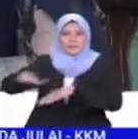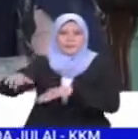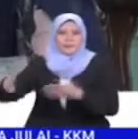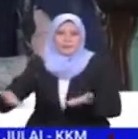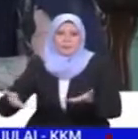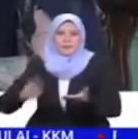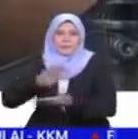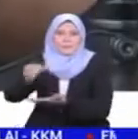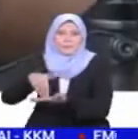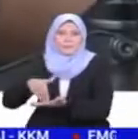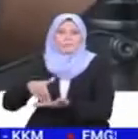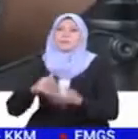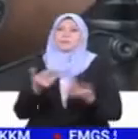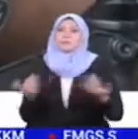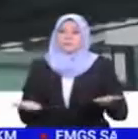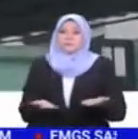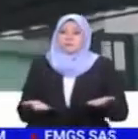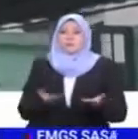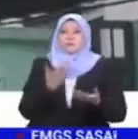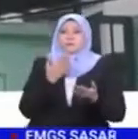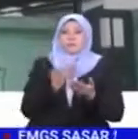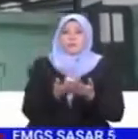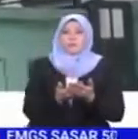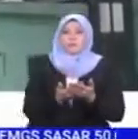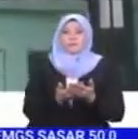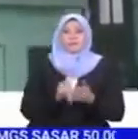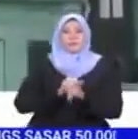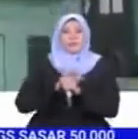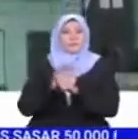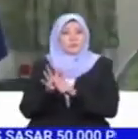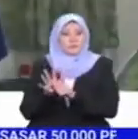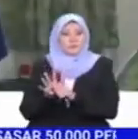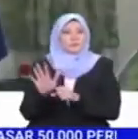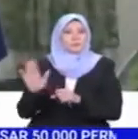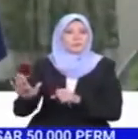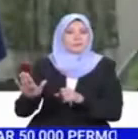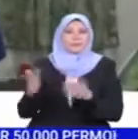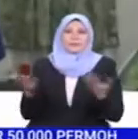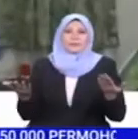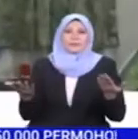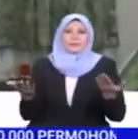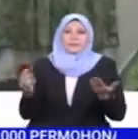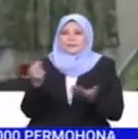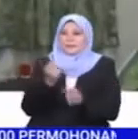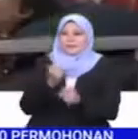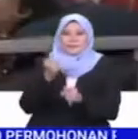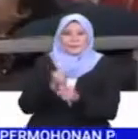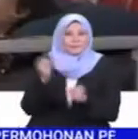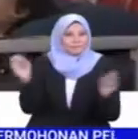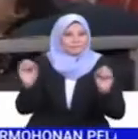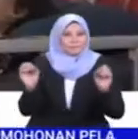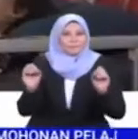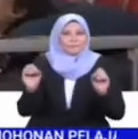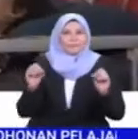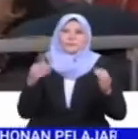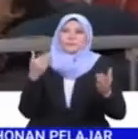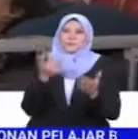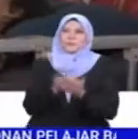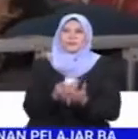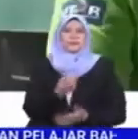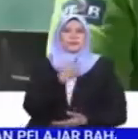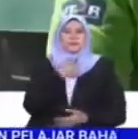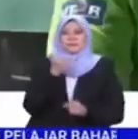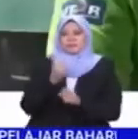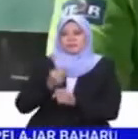Azlan, pusat jagaan ini begitu terkesan dengan pandemik yang mengakibatkan beliau kehilangan punca pendapatan sehingga memaksa